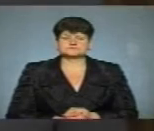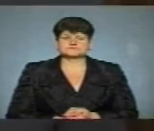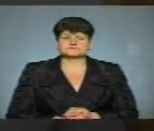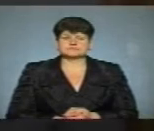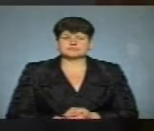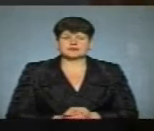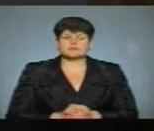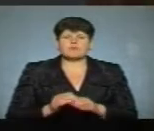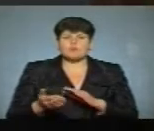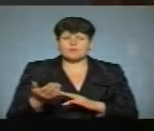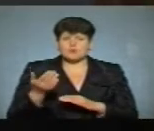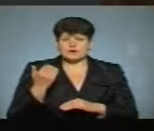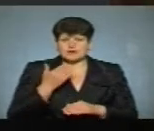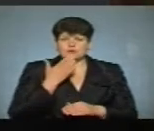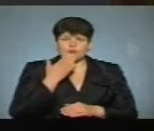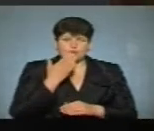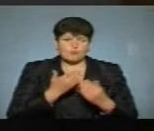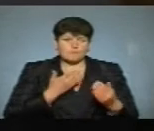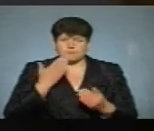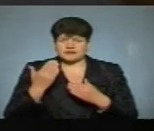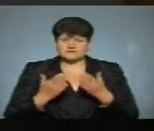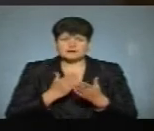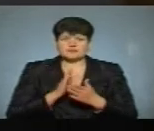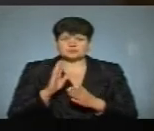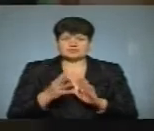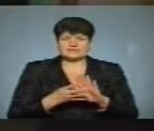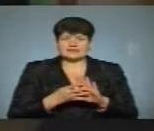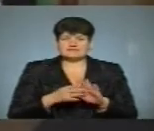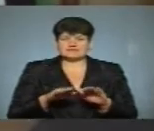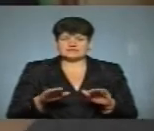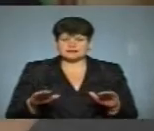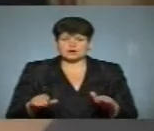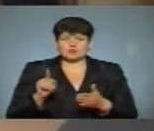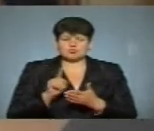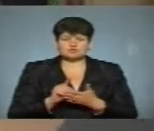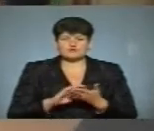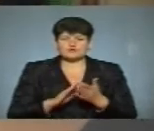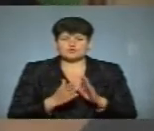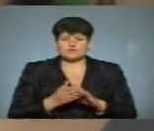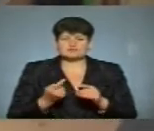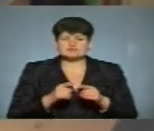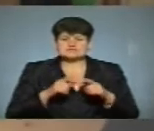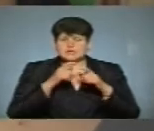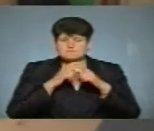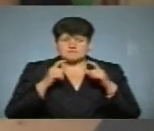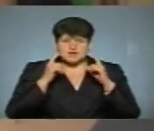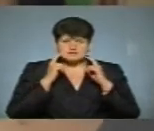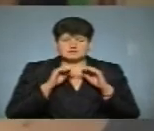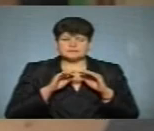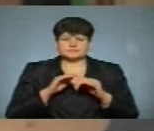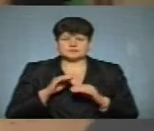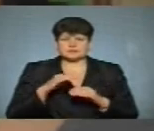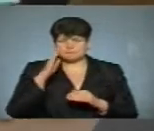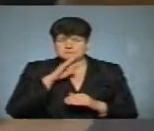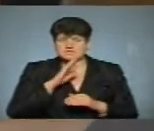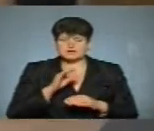По передньому опитуванню має бути 9 діток. Обов'язкові умови – це є маска, батьки приводять дітей у